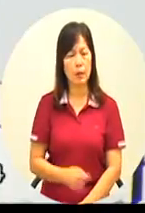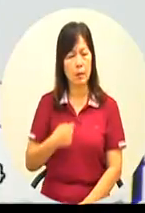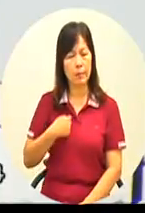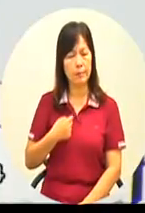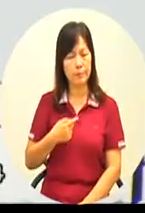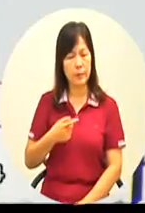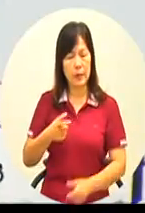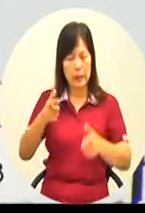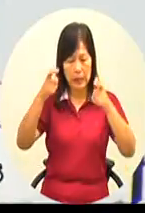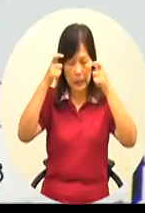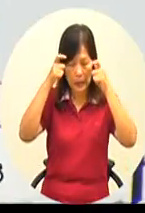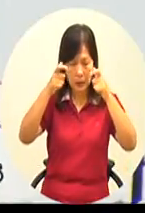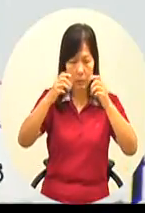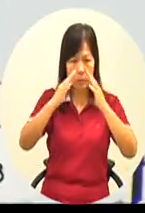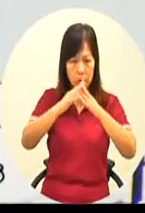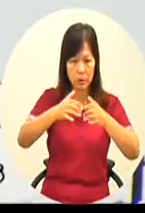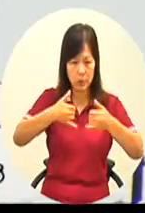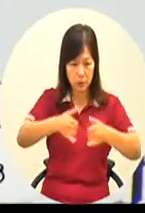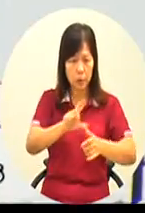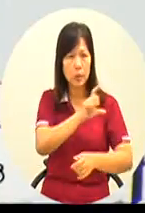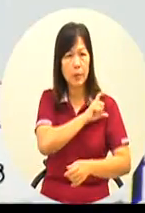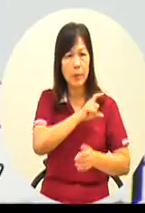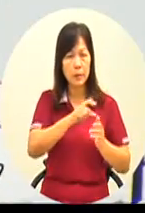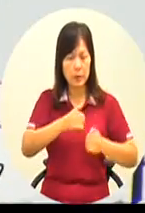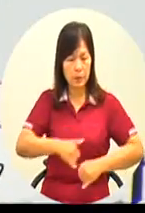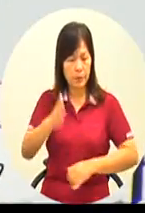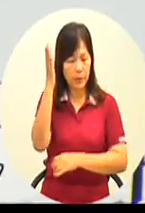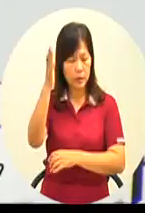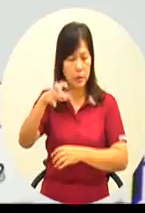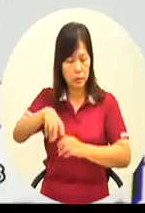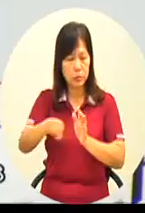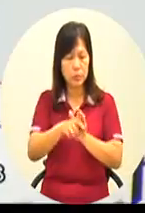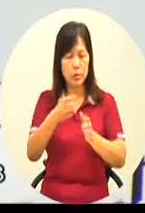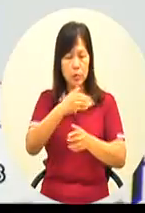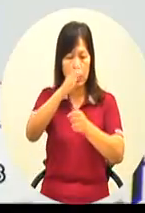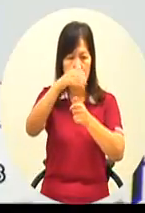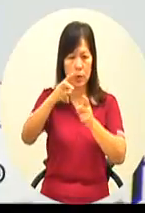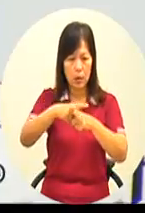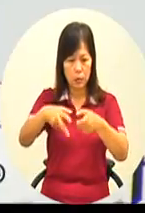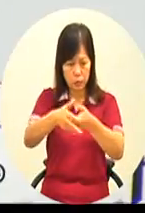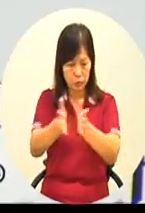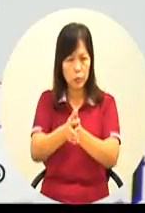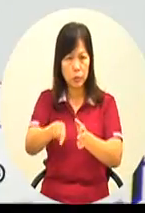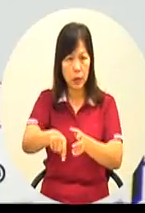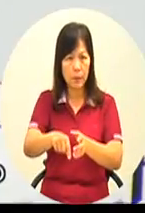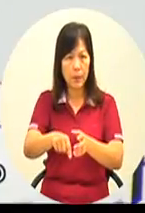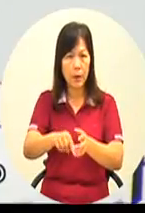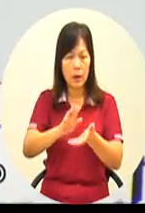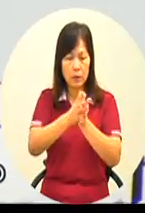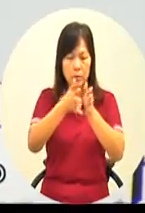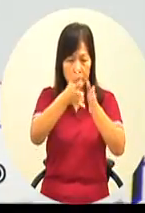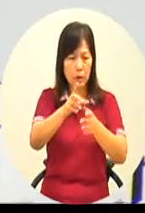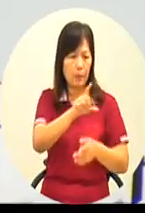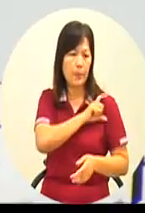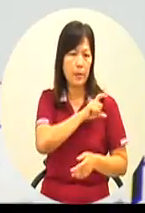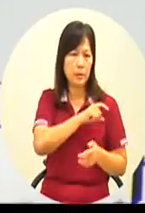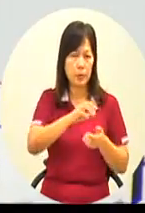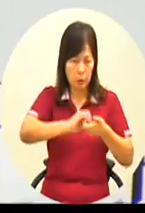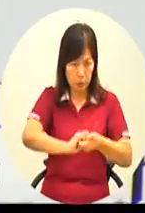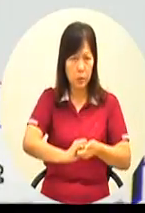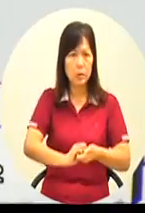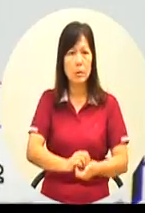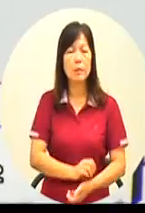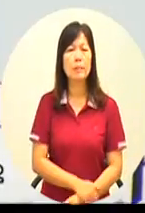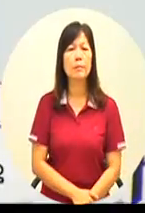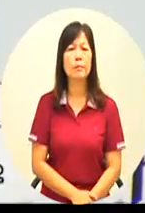雄的道路命名都是由民政局去召集一个道路命名小组来做一个道路命名的规划哈。那先